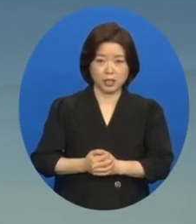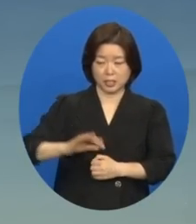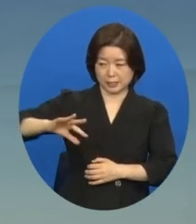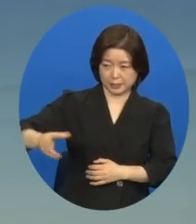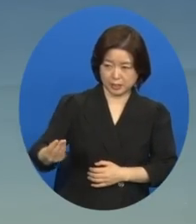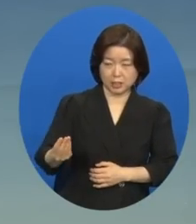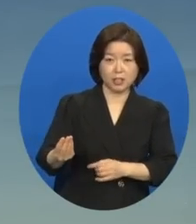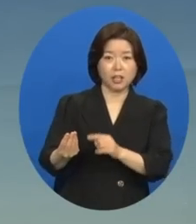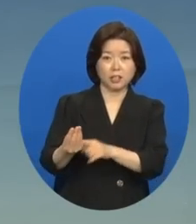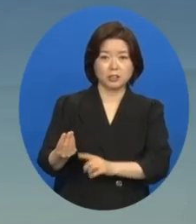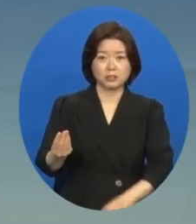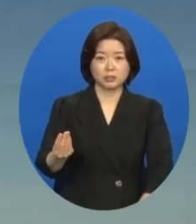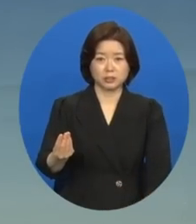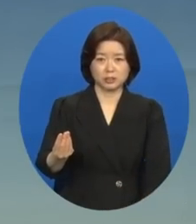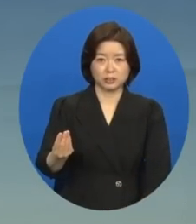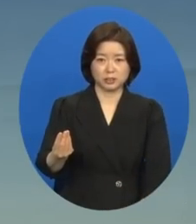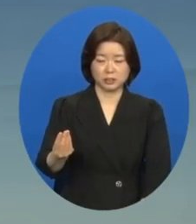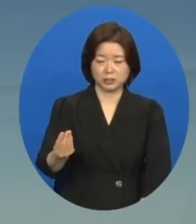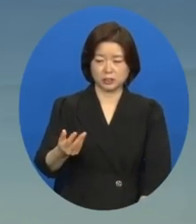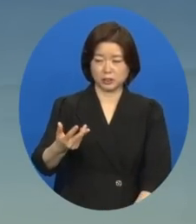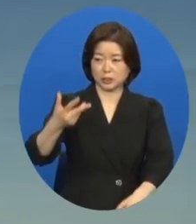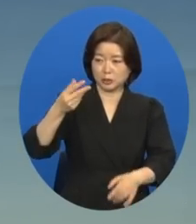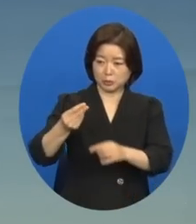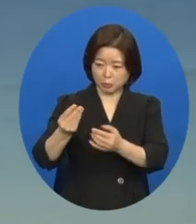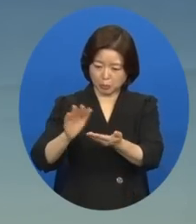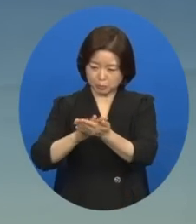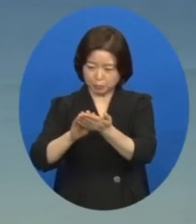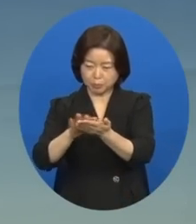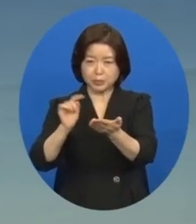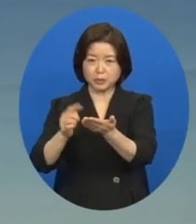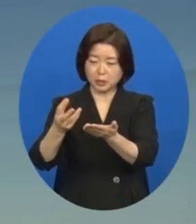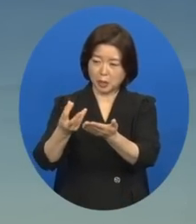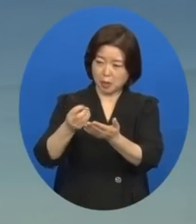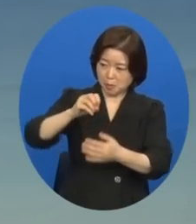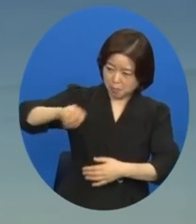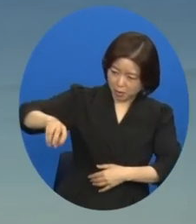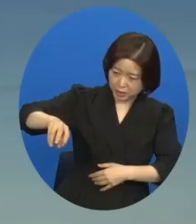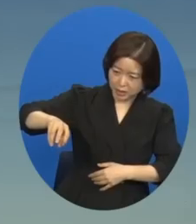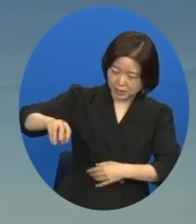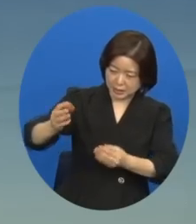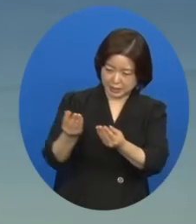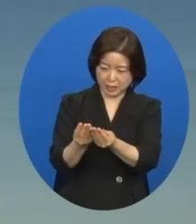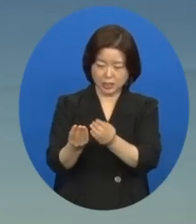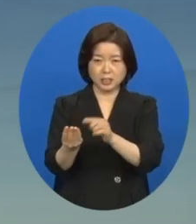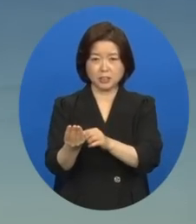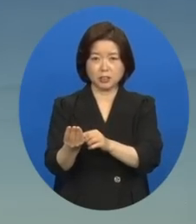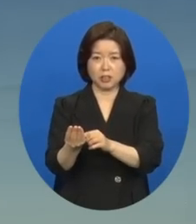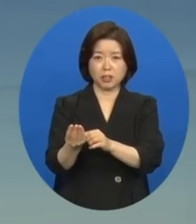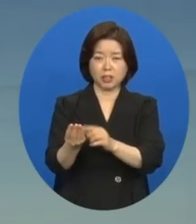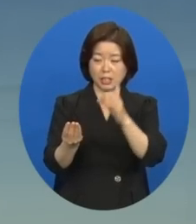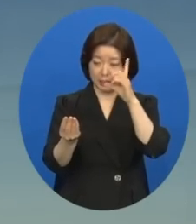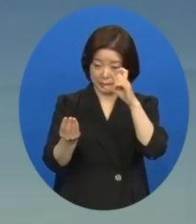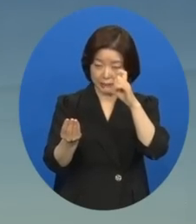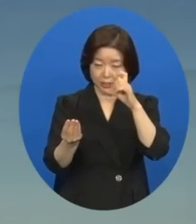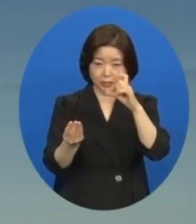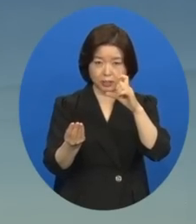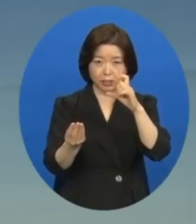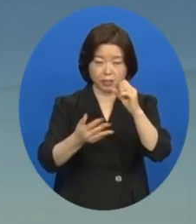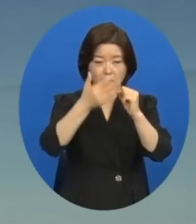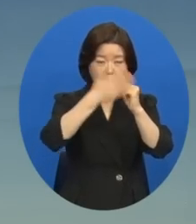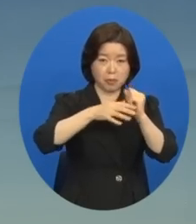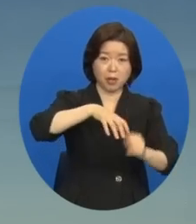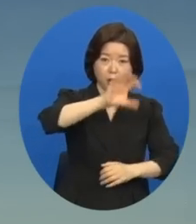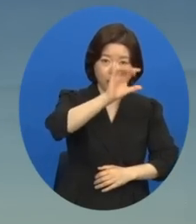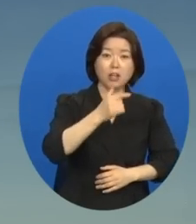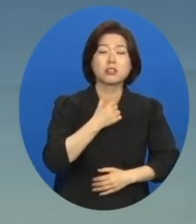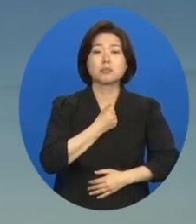처리하고 난 변 묻은 사진, 변 묻은 그 버리기 직전에 그 휴지를 프로필 사진에 올리고